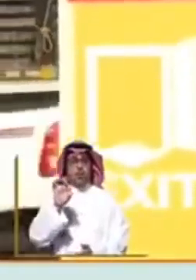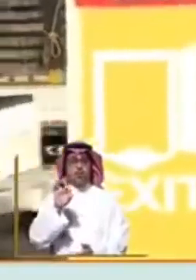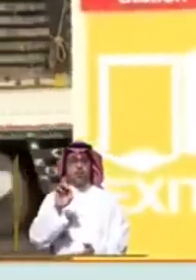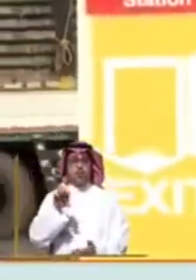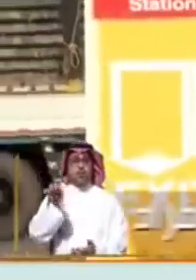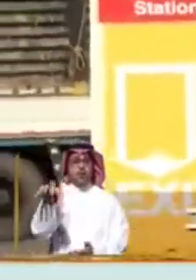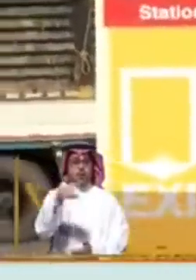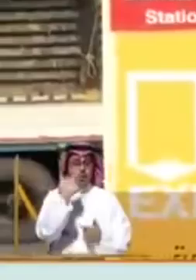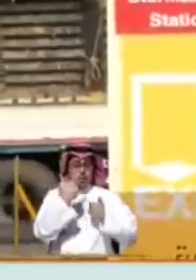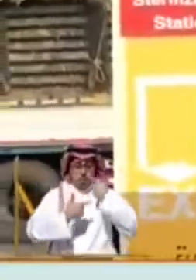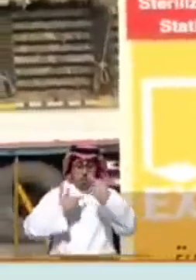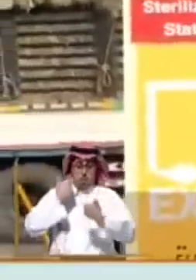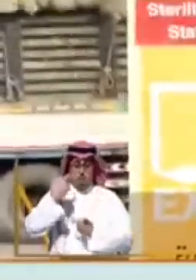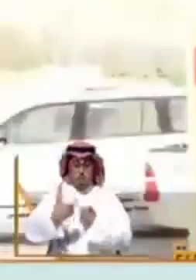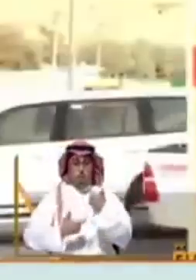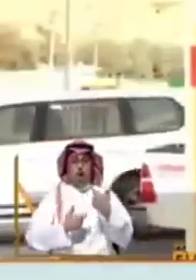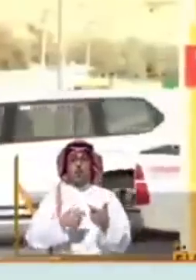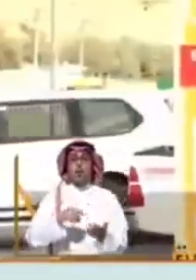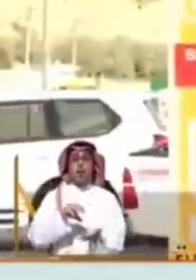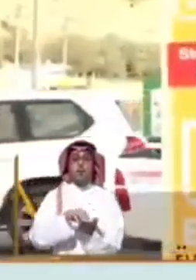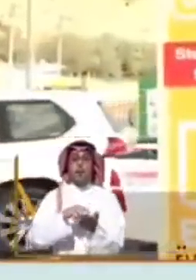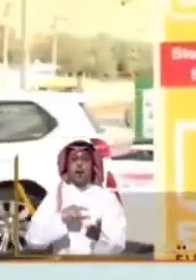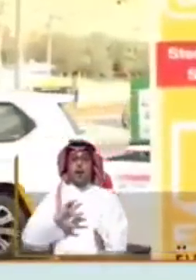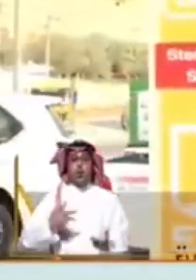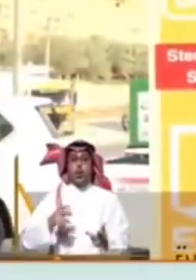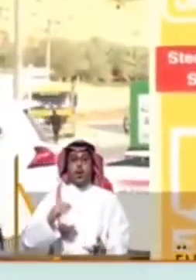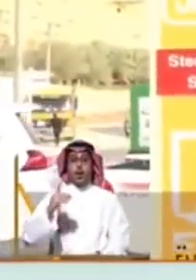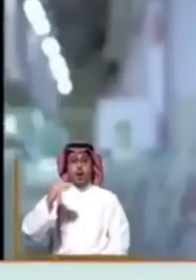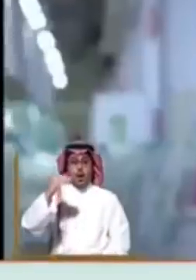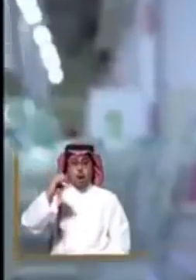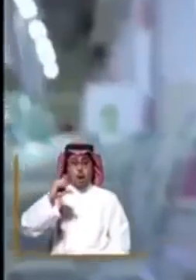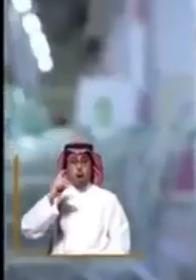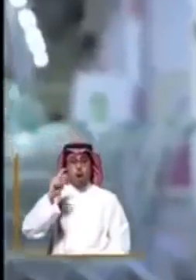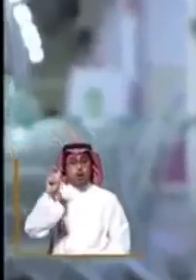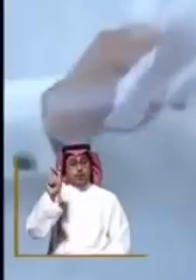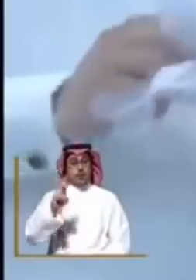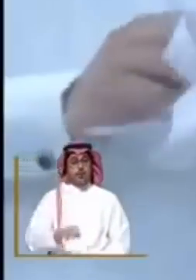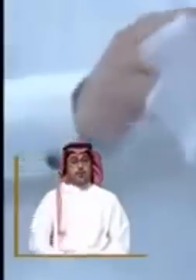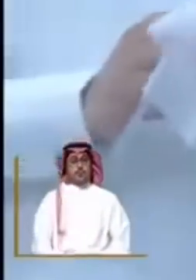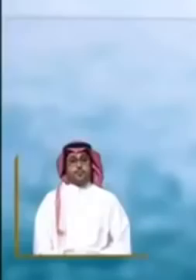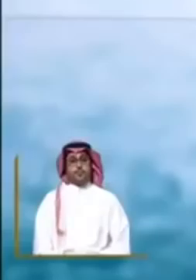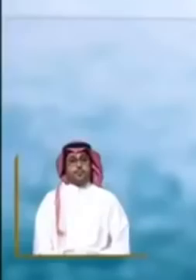952 جولة رقابية على عدد من المواقع.